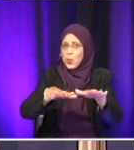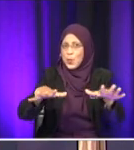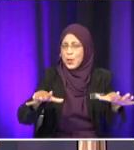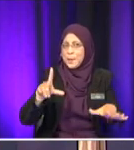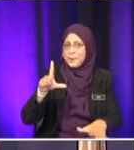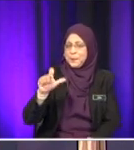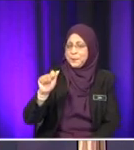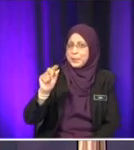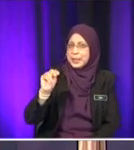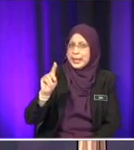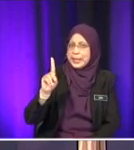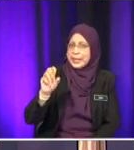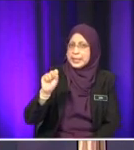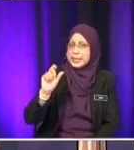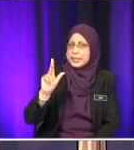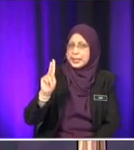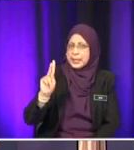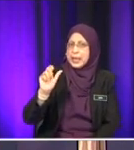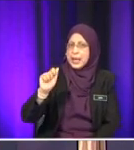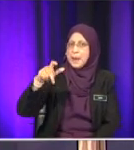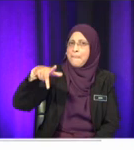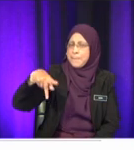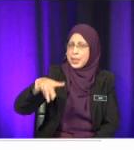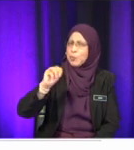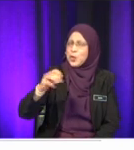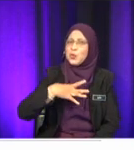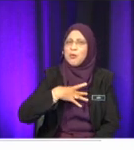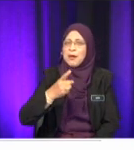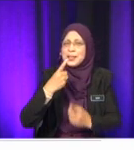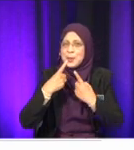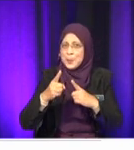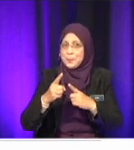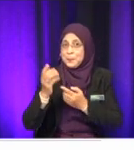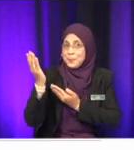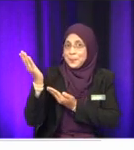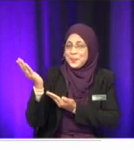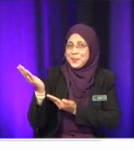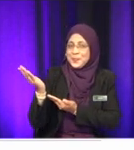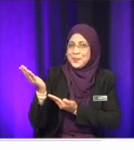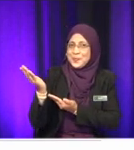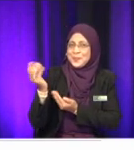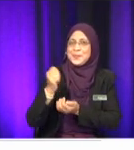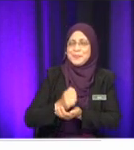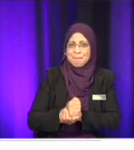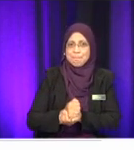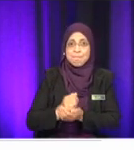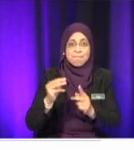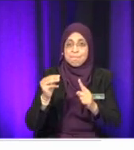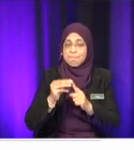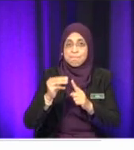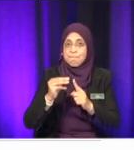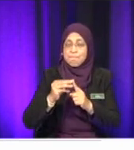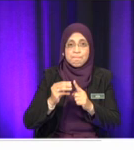ini adalah contoh hasil karya kertas 2 dari sebelum ini dan mendapat markah yang